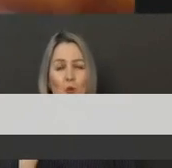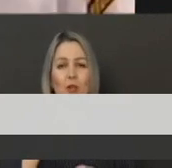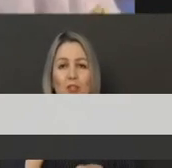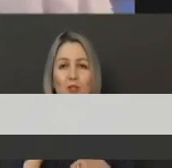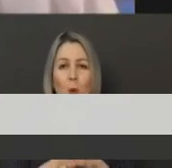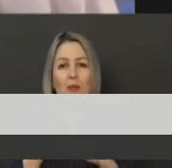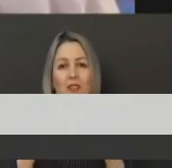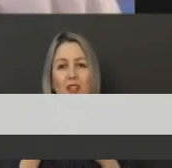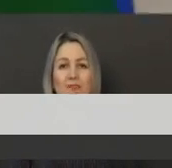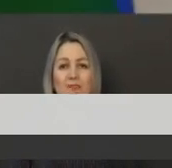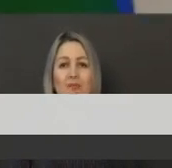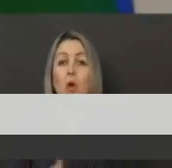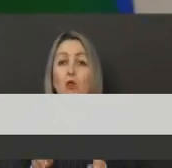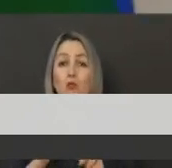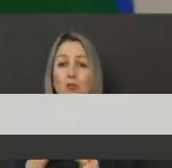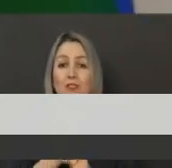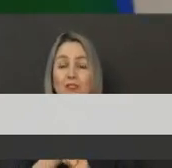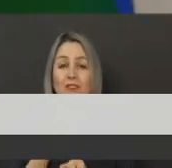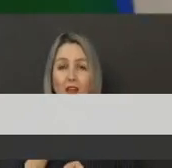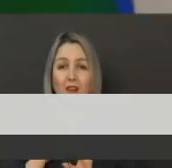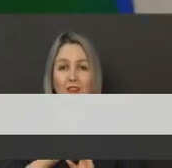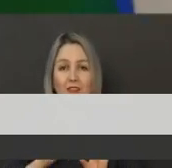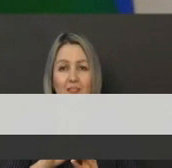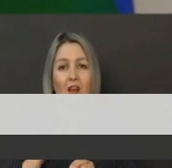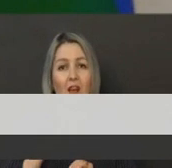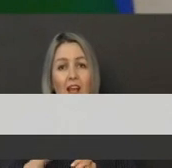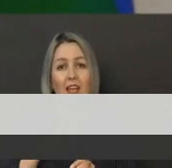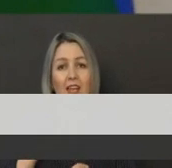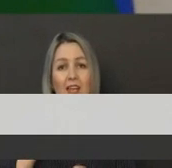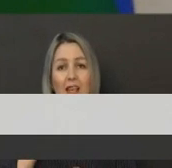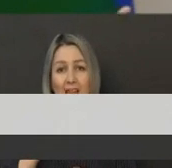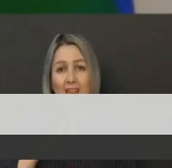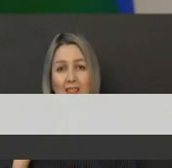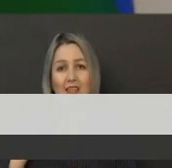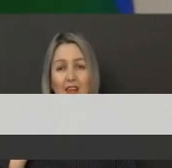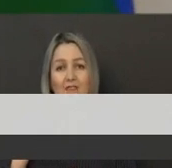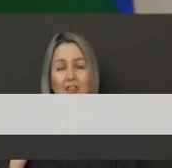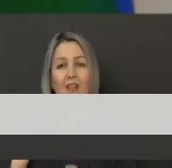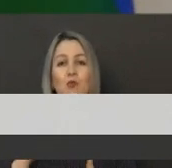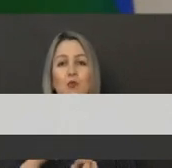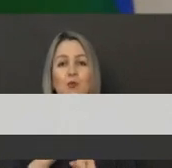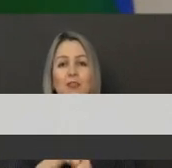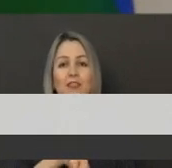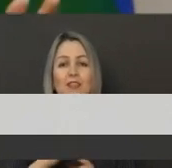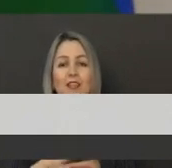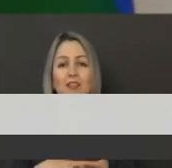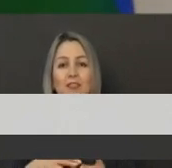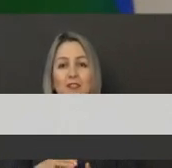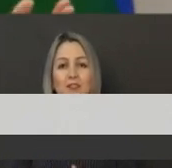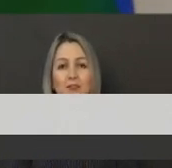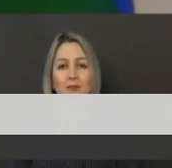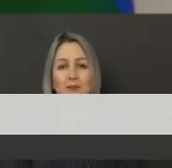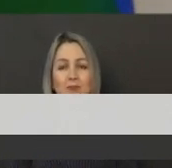переворотов через голову. Приняла эстафету. Дальше передаю их ее югорчанам.